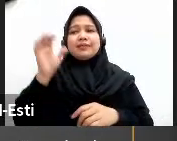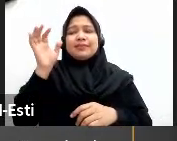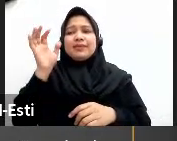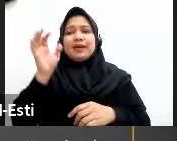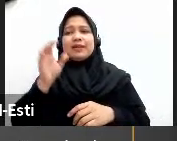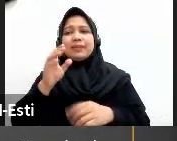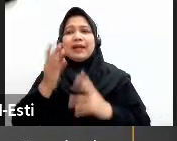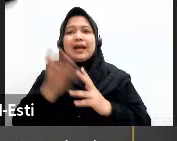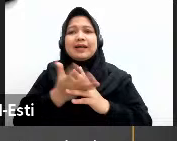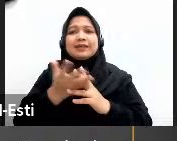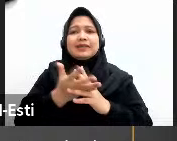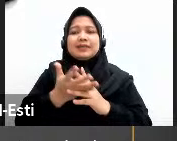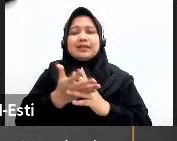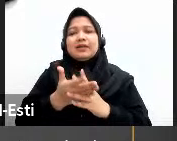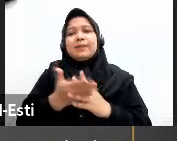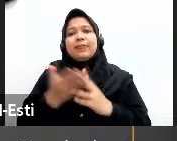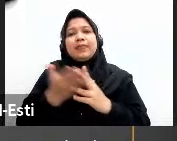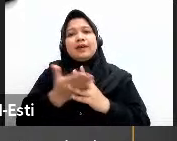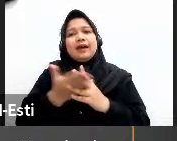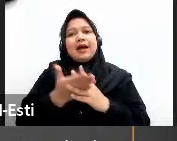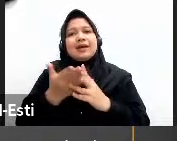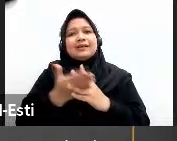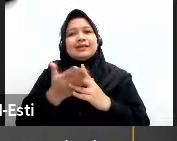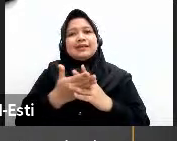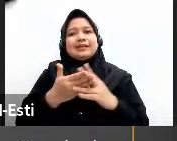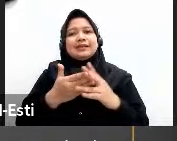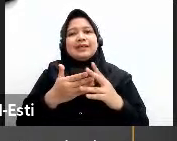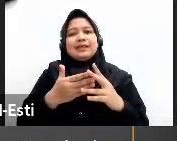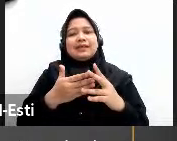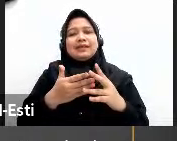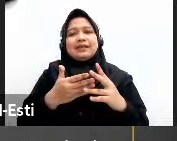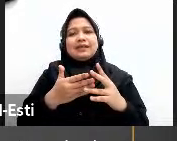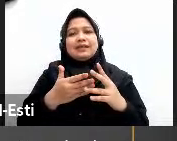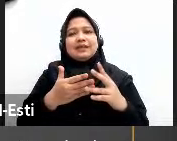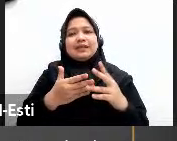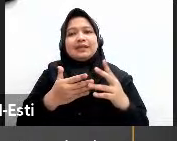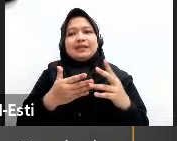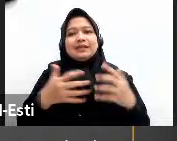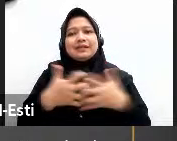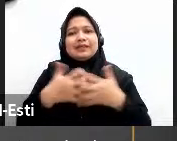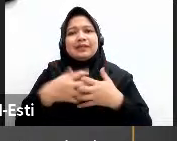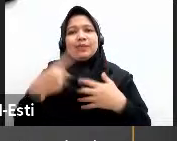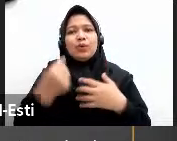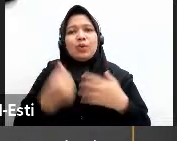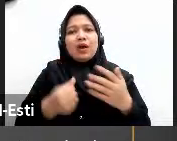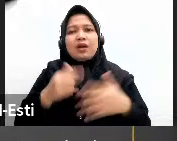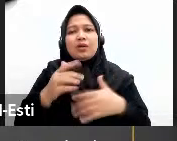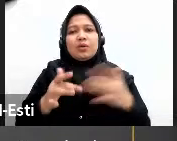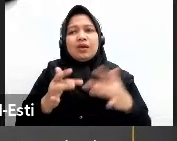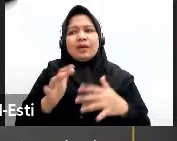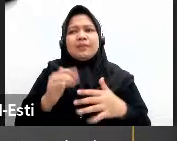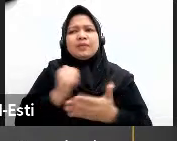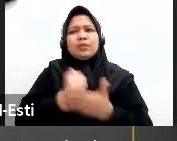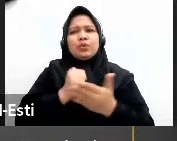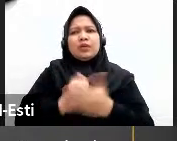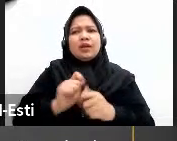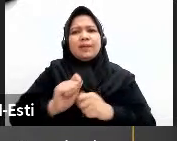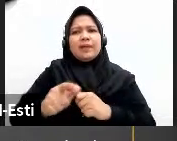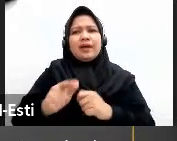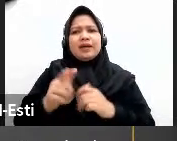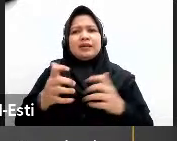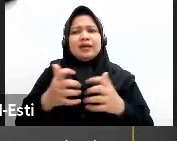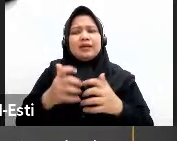memiliki akses terhadap proses payment system gitu Ya baik maaf sebenarnya kalau sekarang itu kan bayar di come sudah Gampang kalau di kota-kota besar